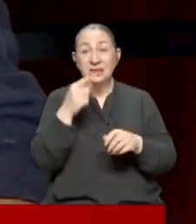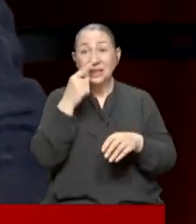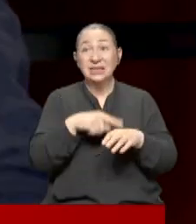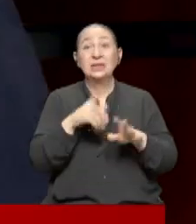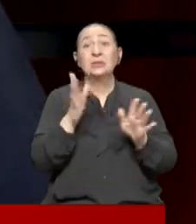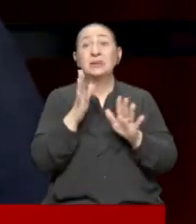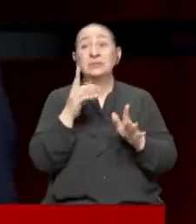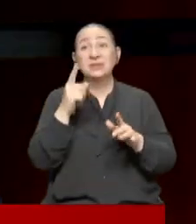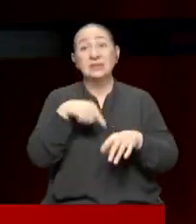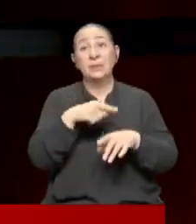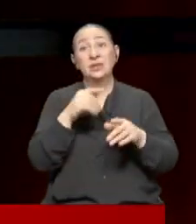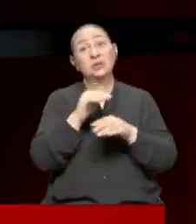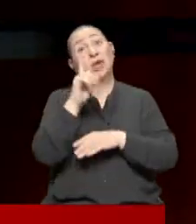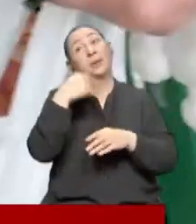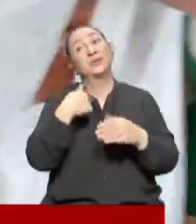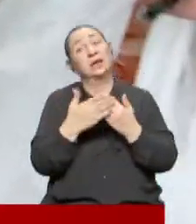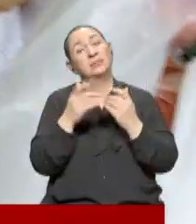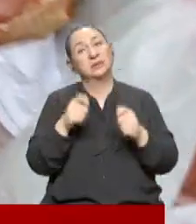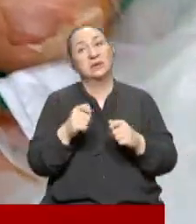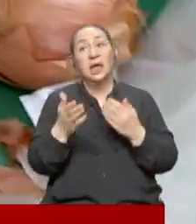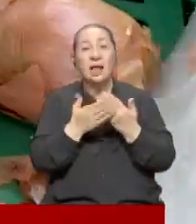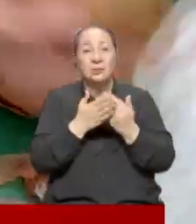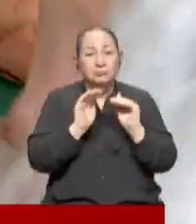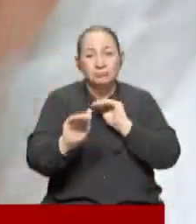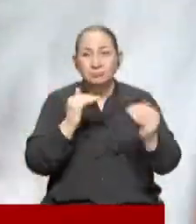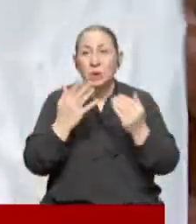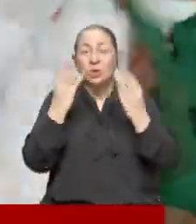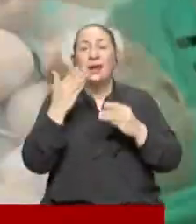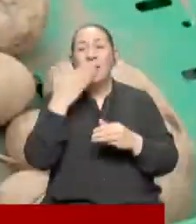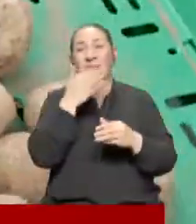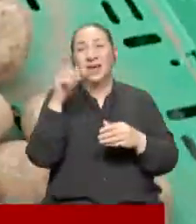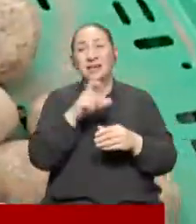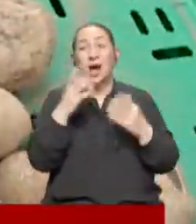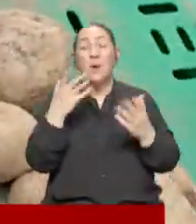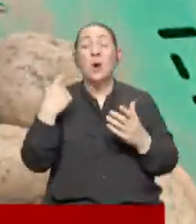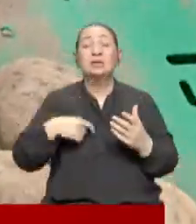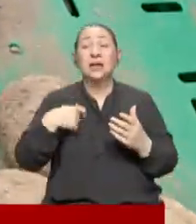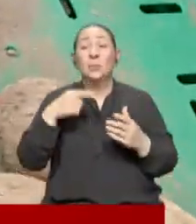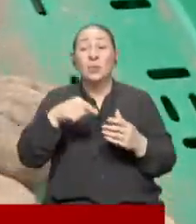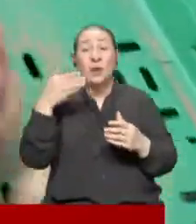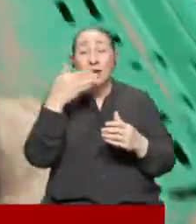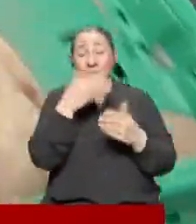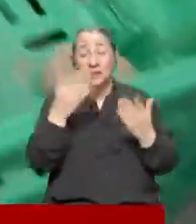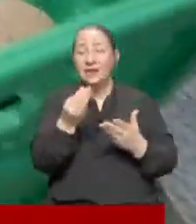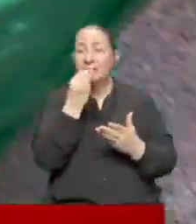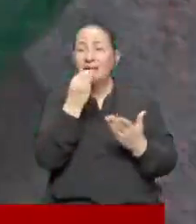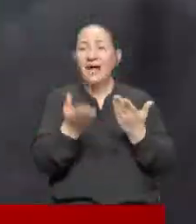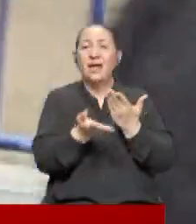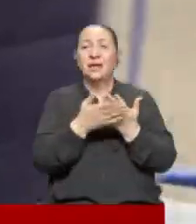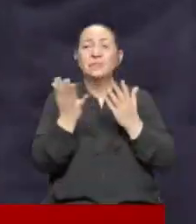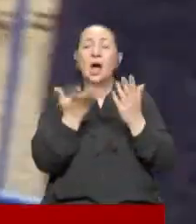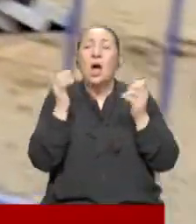inanılmaz bir çağda yaşıyoruz Allah yardımcın olsun yardımlaşmanın en çok olduğu Ramazan ayında Ama özellikle bu ramazanda gıda